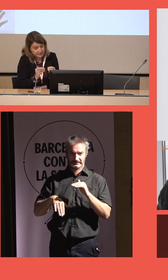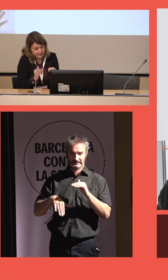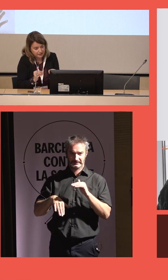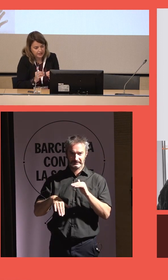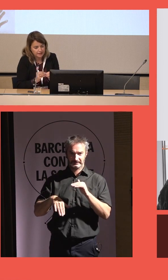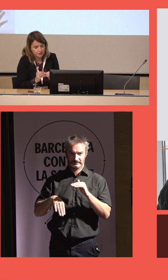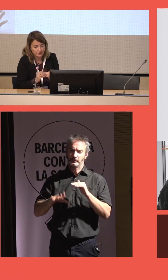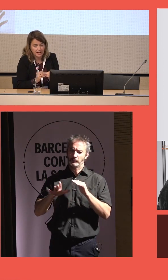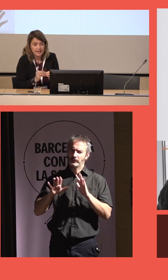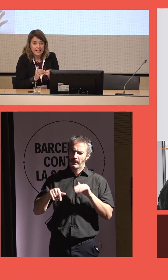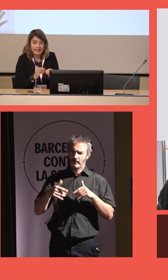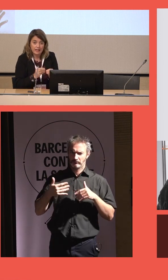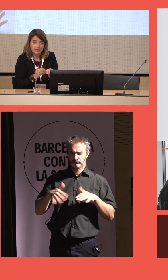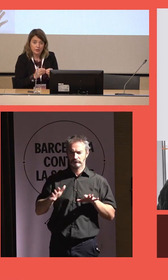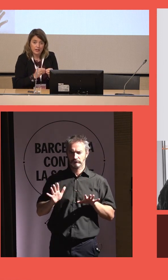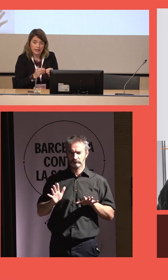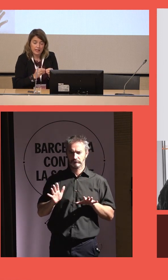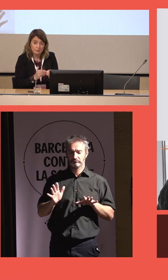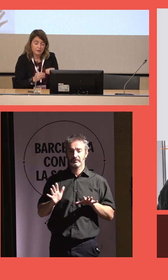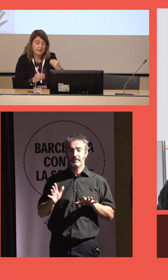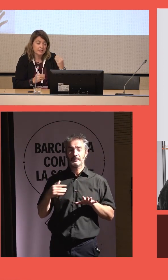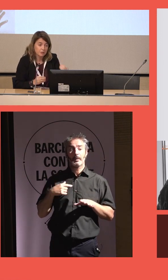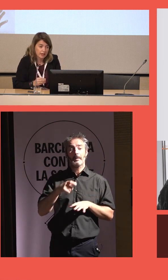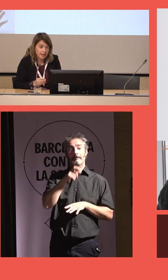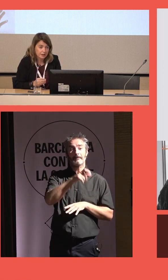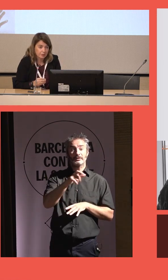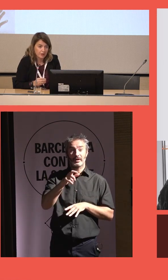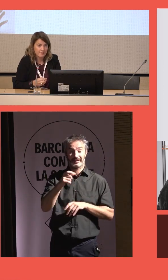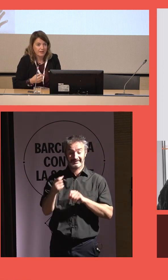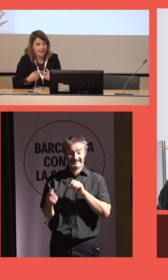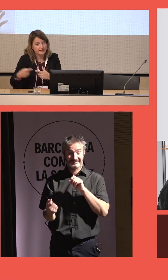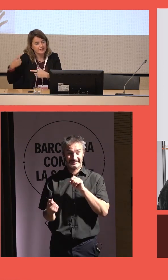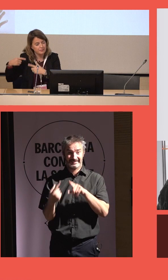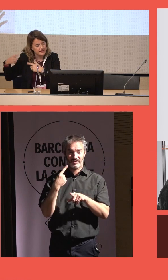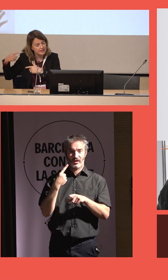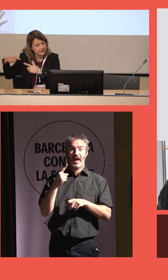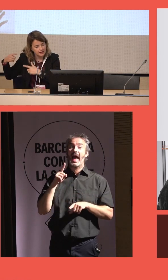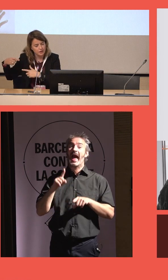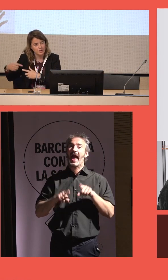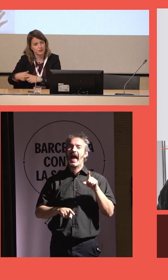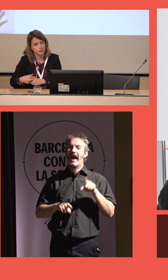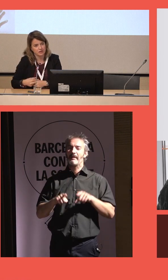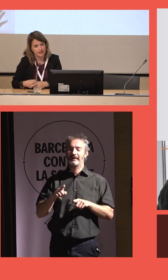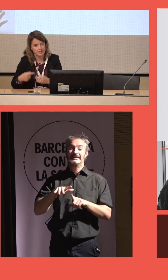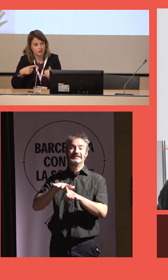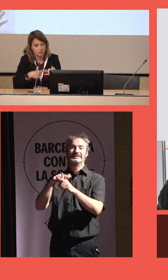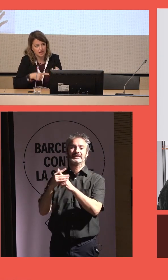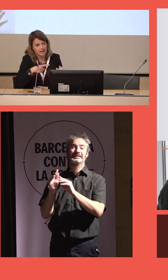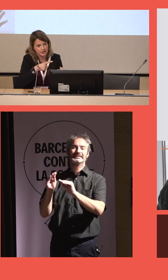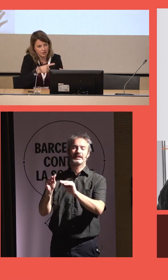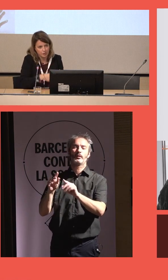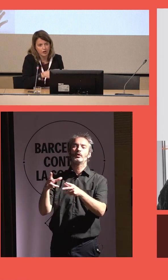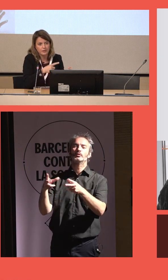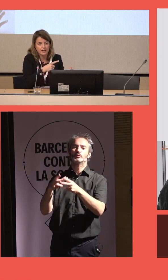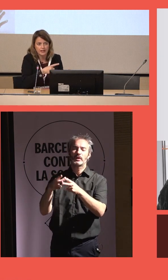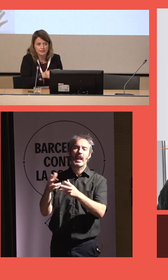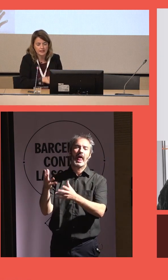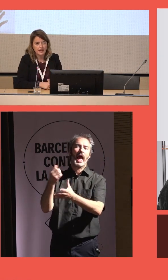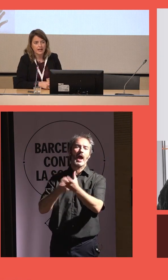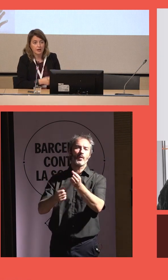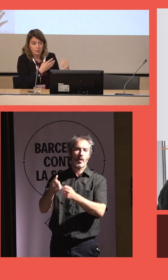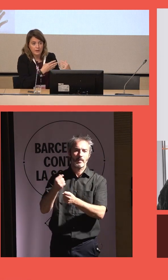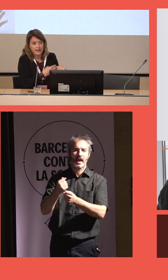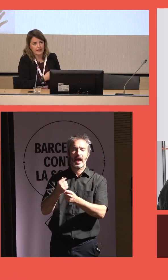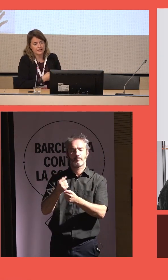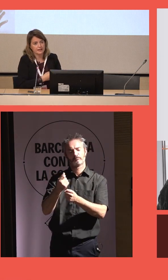però també significatiu saber que les persones que truquen en aquest programa a vegades també sí que tenen unes circumstàncies socials econòmiques